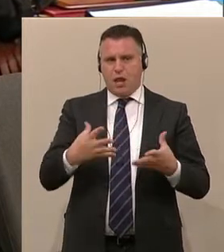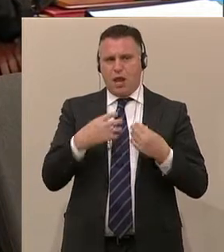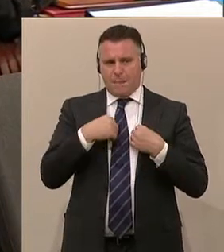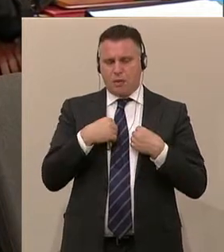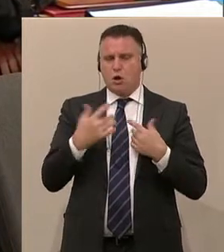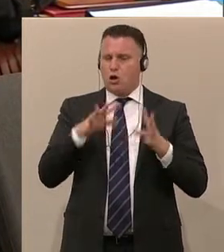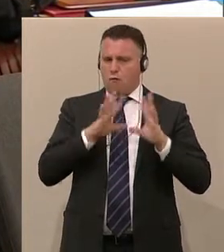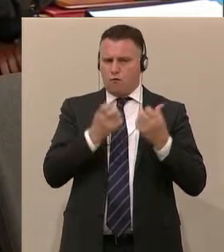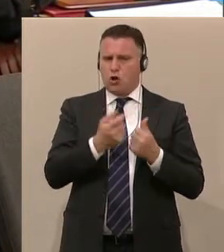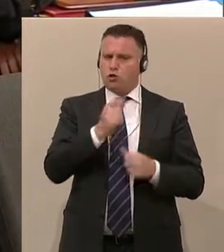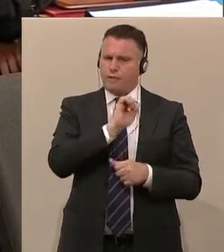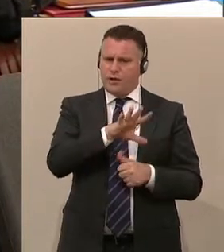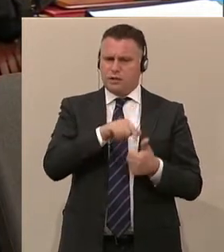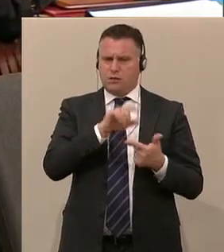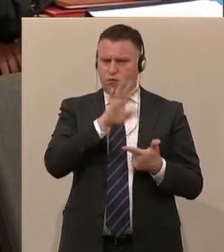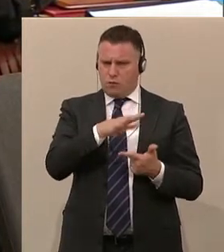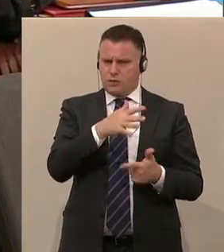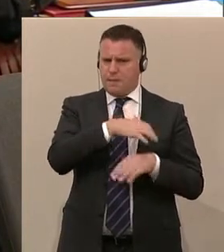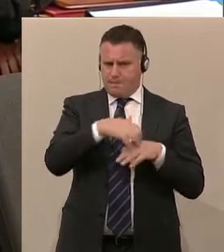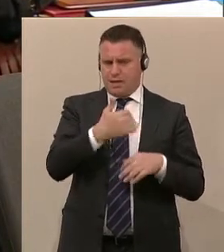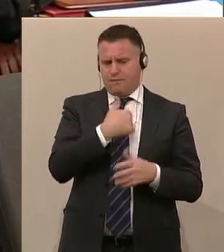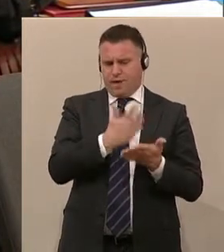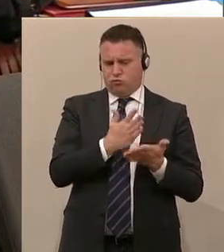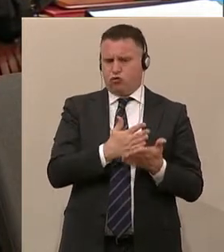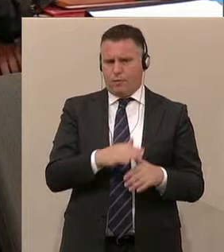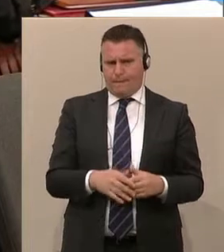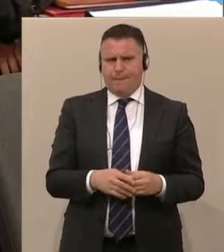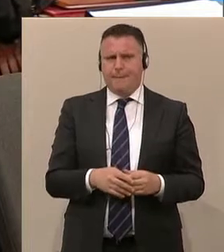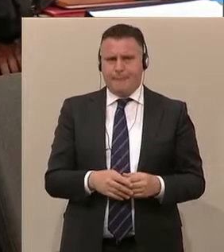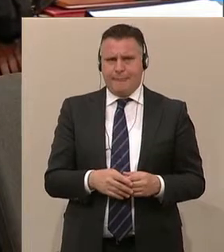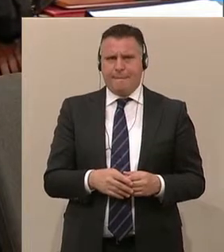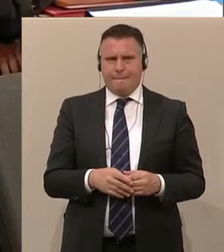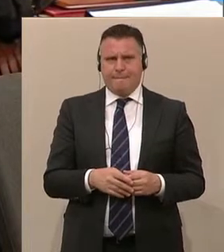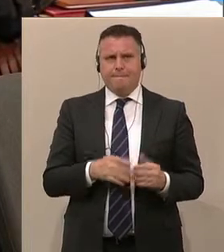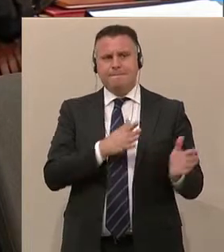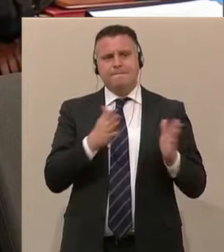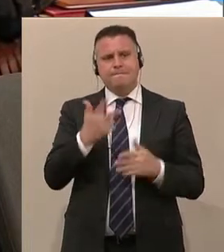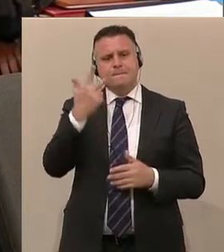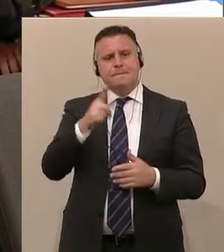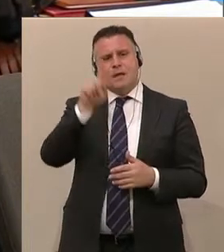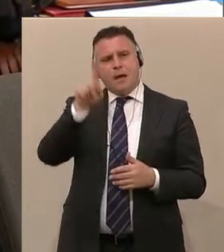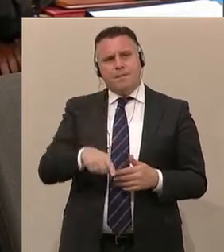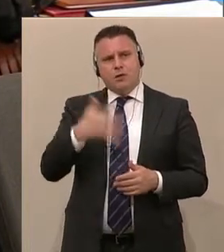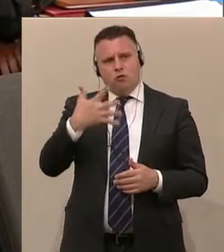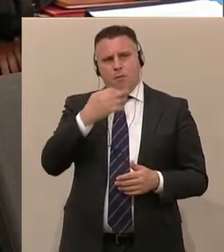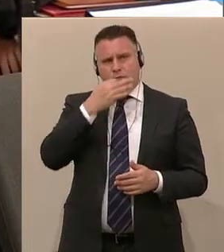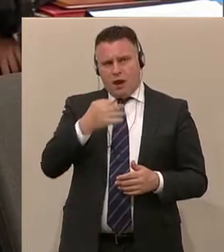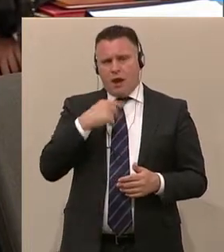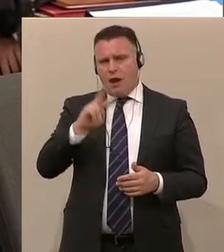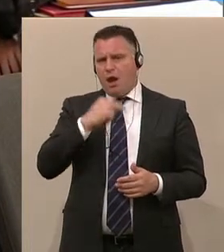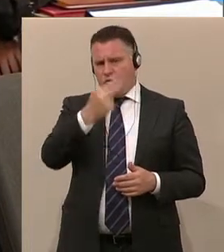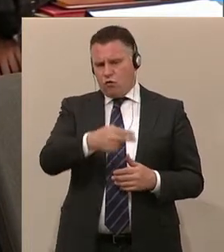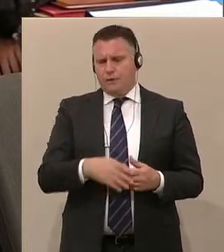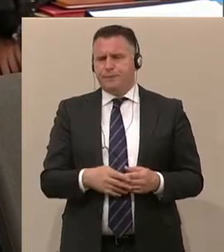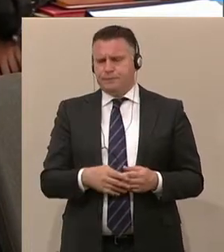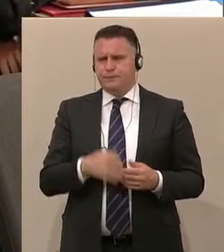mit einem Workshop am 14. und 15. März. Zur Frage 3 bis 5 darf ich antworten. Diese